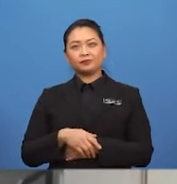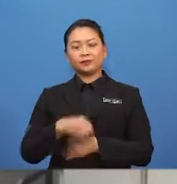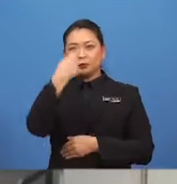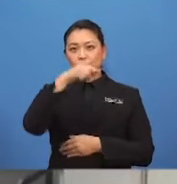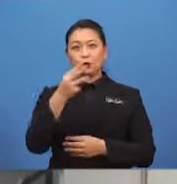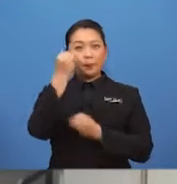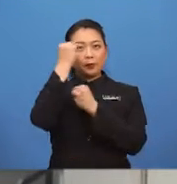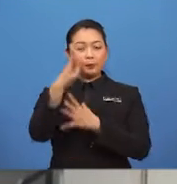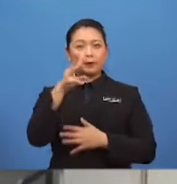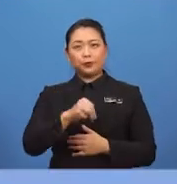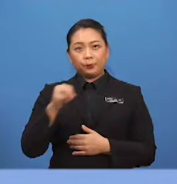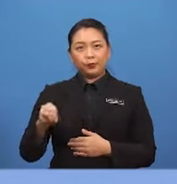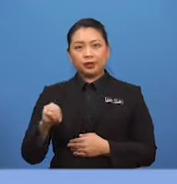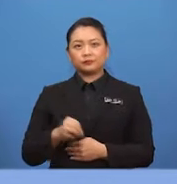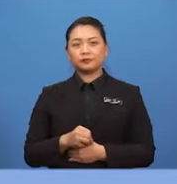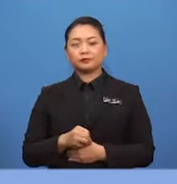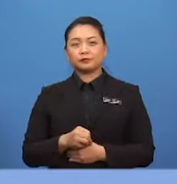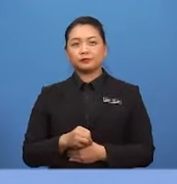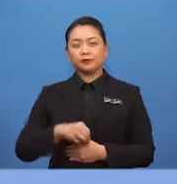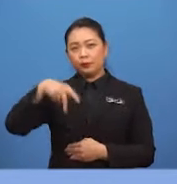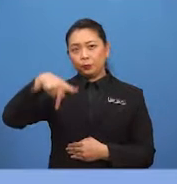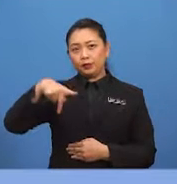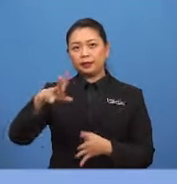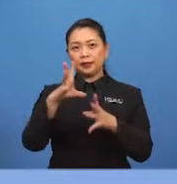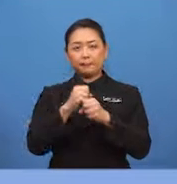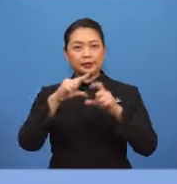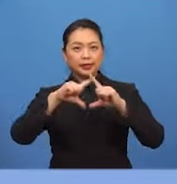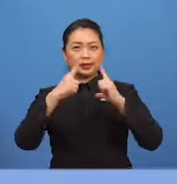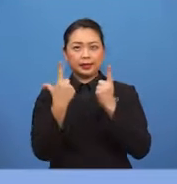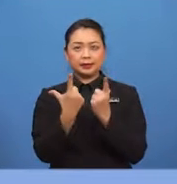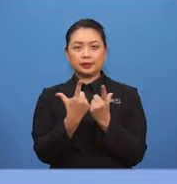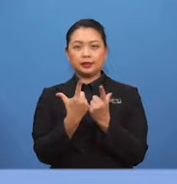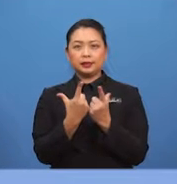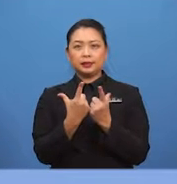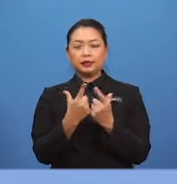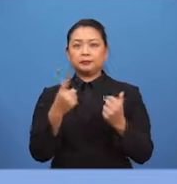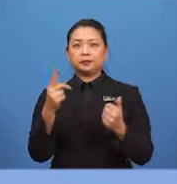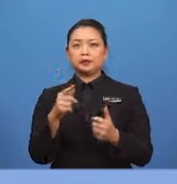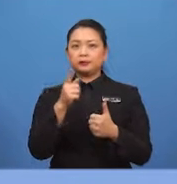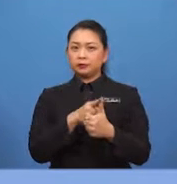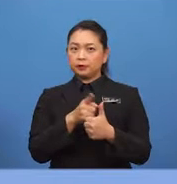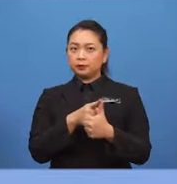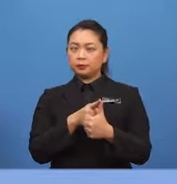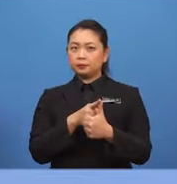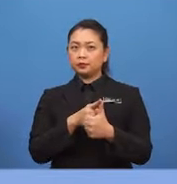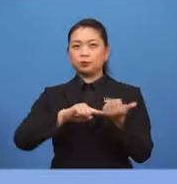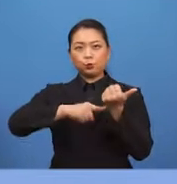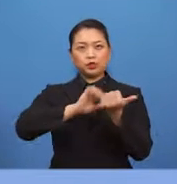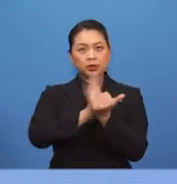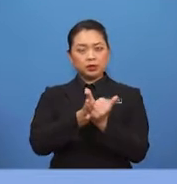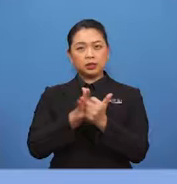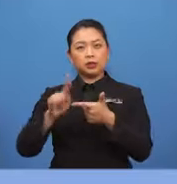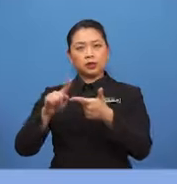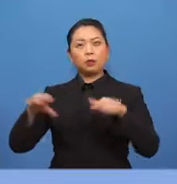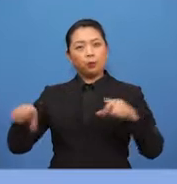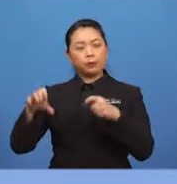Untuk makluman murid-murid, polimer dapat dikelaskan kepada polimer semula jadi dan polimer